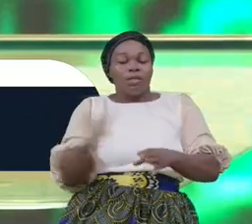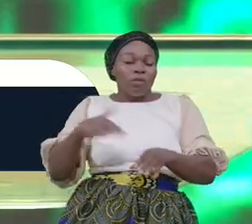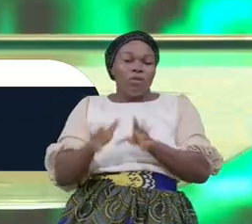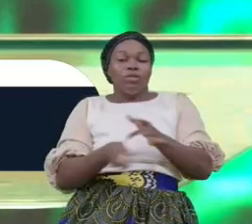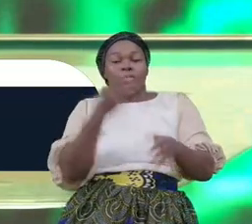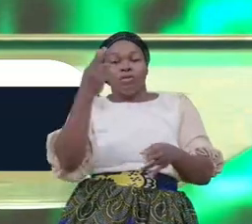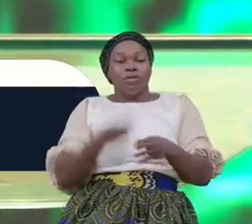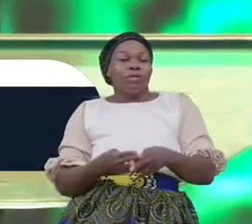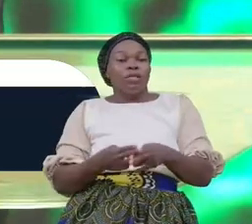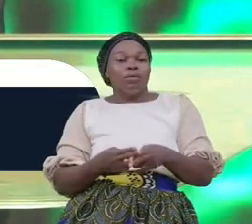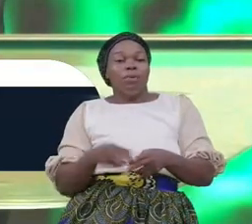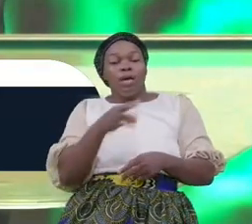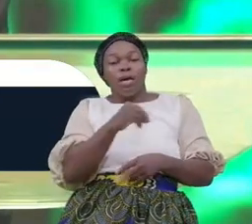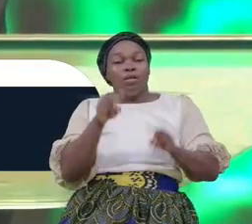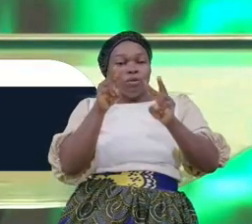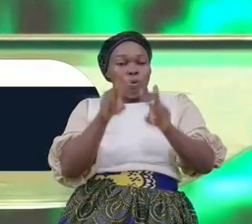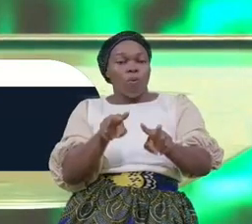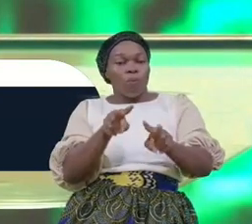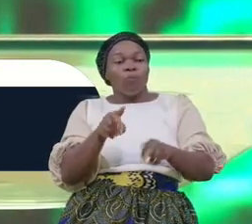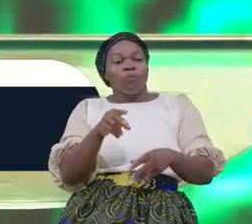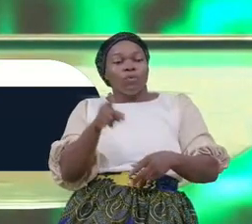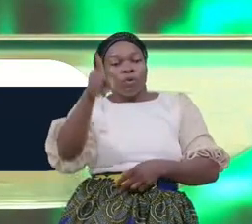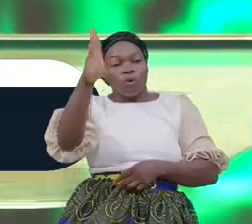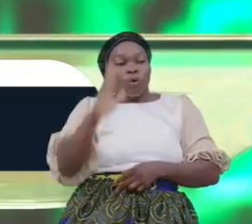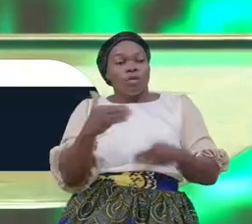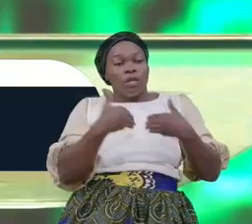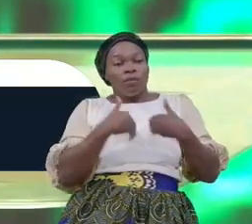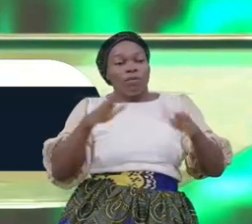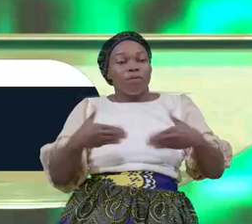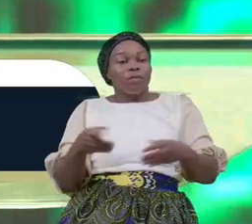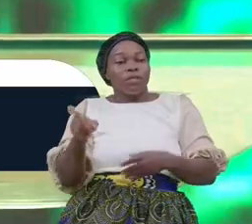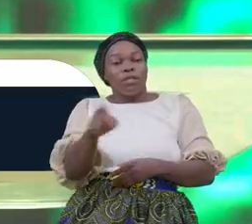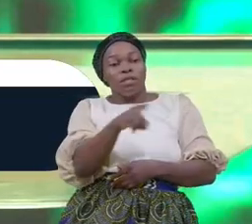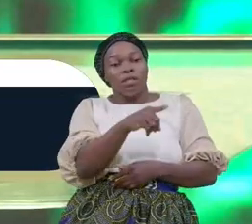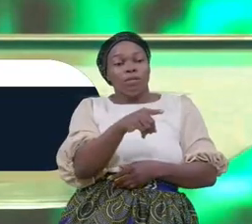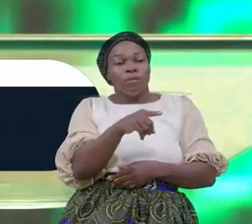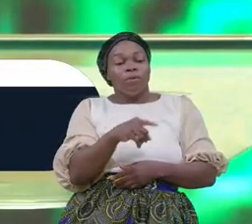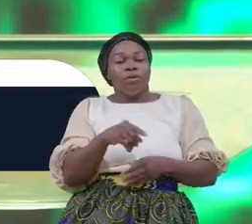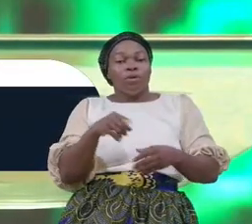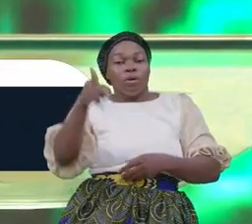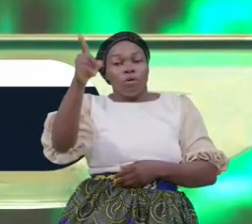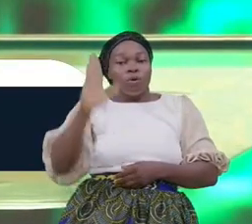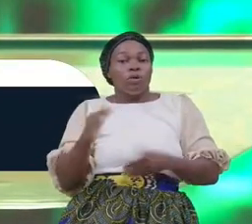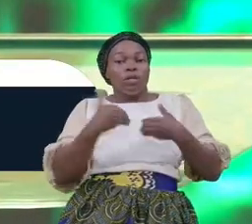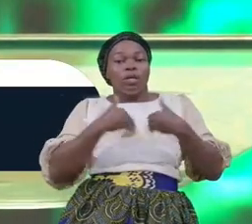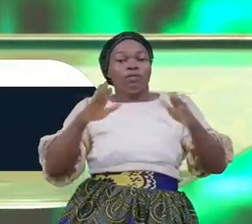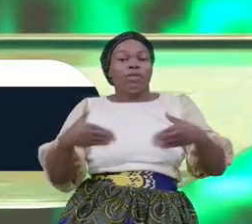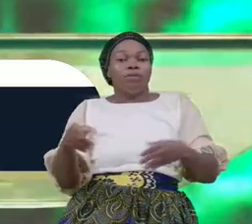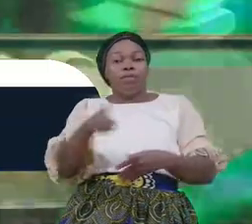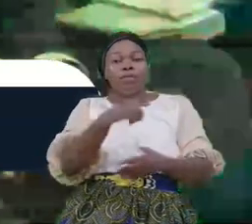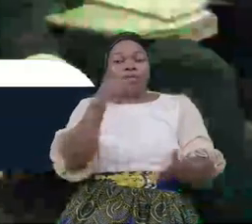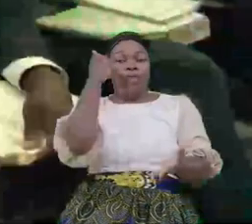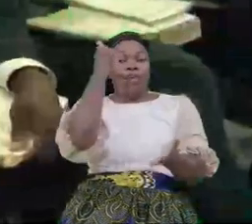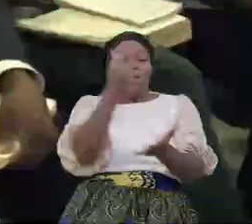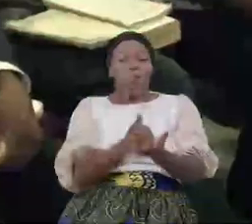que tu comparaisses devant César. Et voici, Dieu t'a donné. Amen. Vous